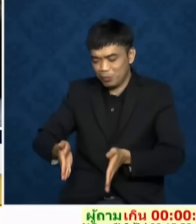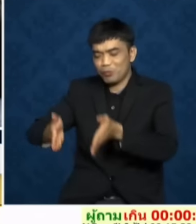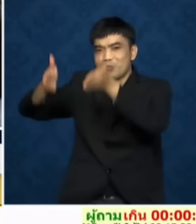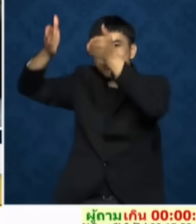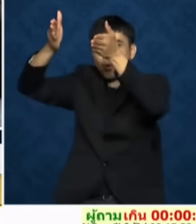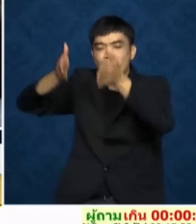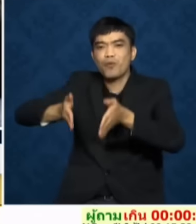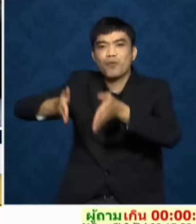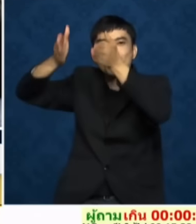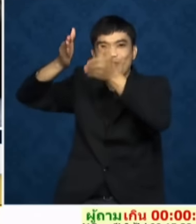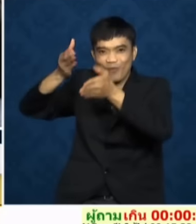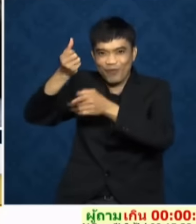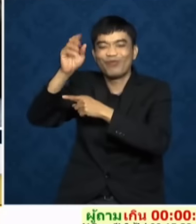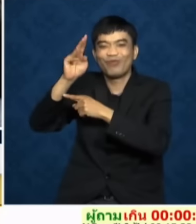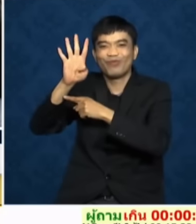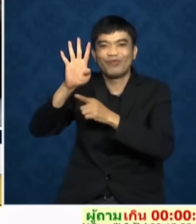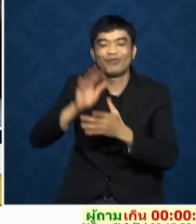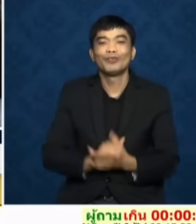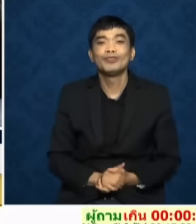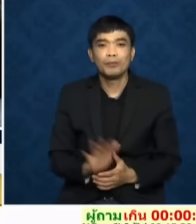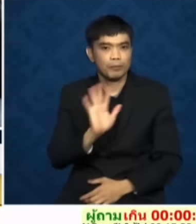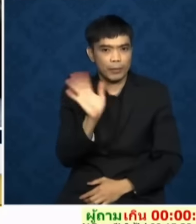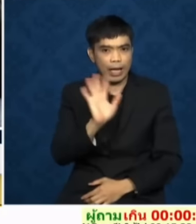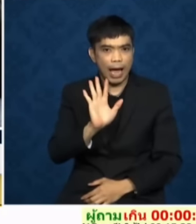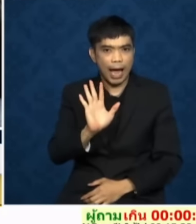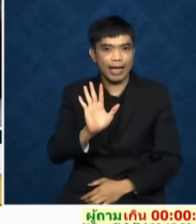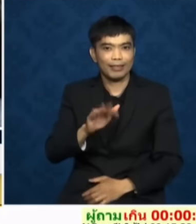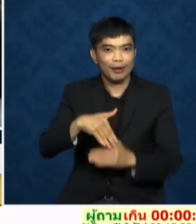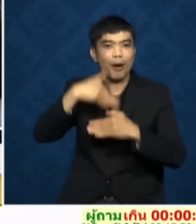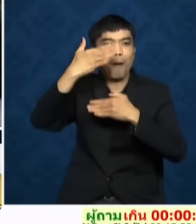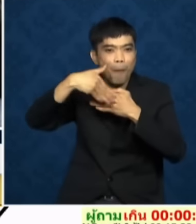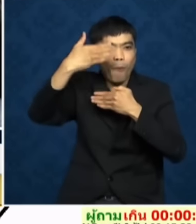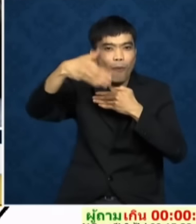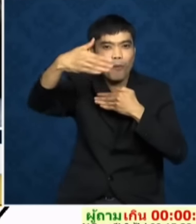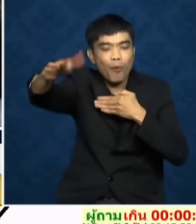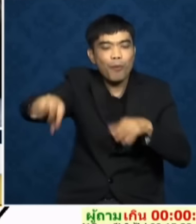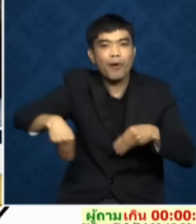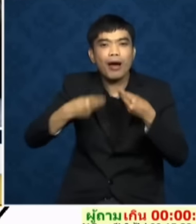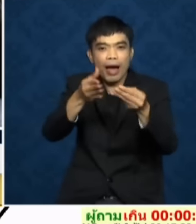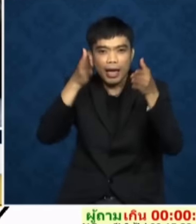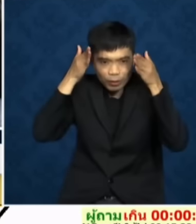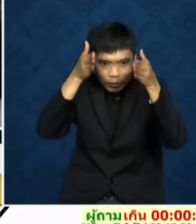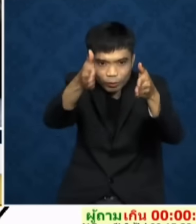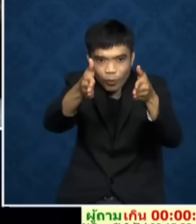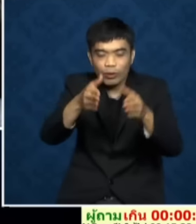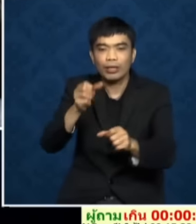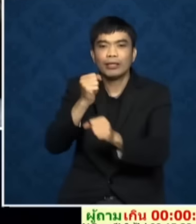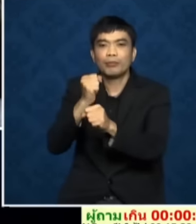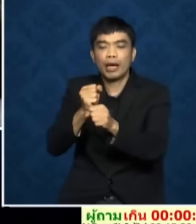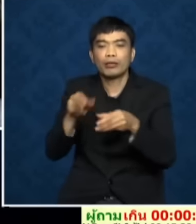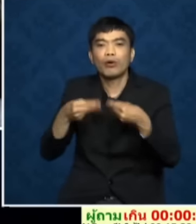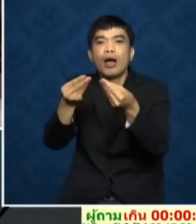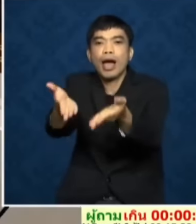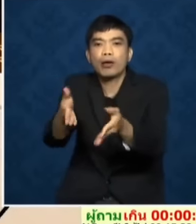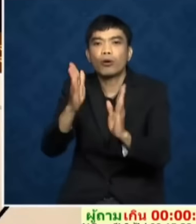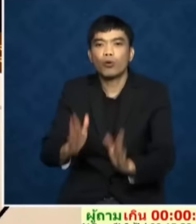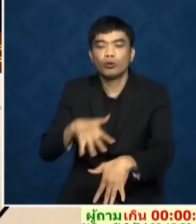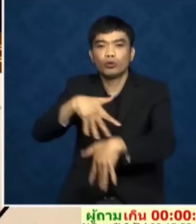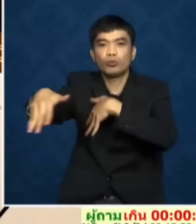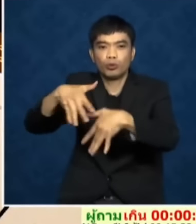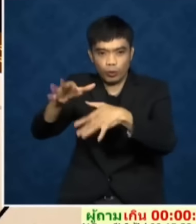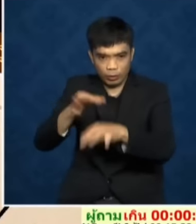ขอความกรุณาเปิดให้กว้างและไปให้ไกลและไปให้ถึงประโยชน์พี่น้องประชาชนเป็นหลักขอบคุณครับ ครับครับขอบคุณท่